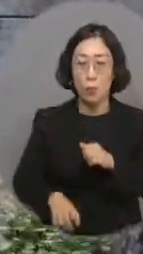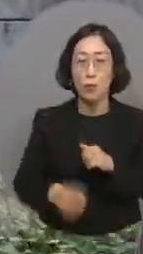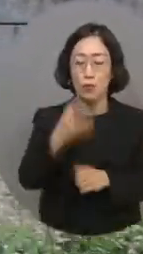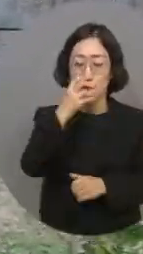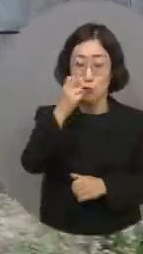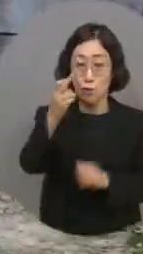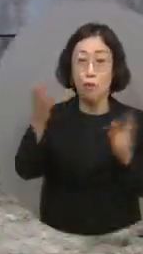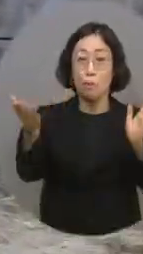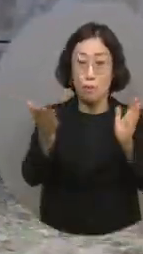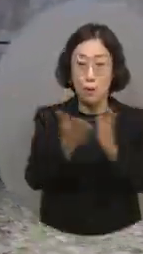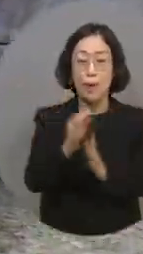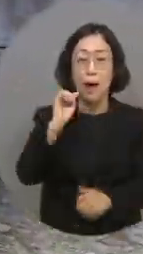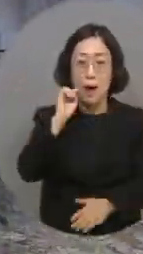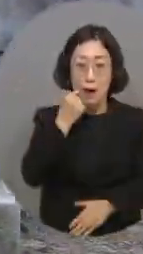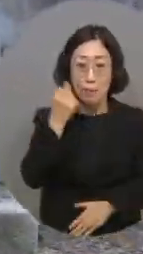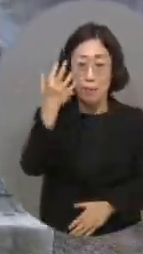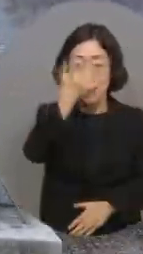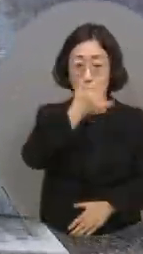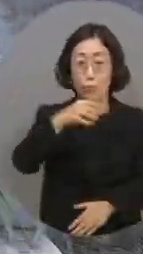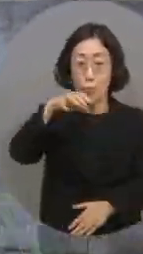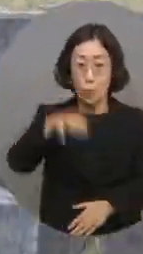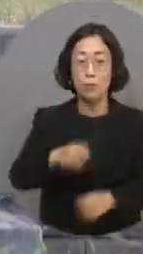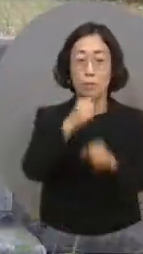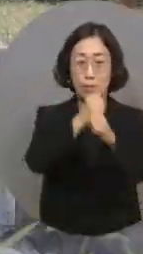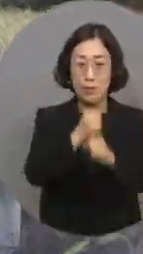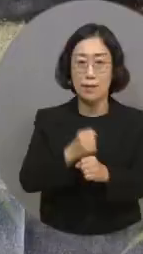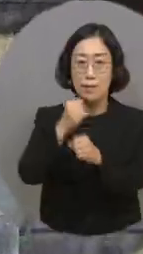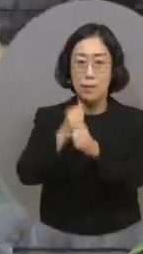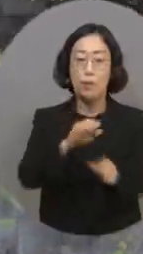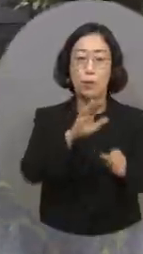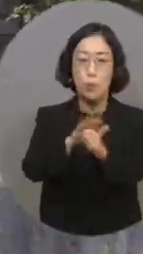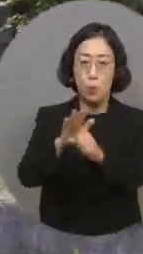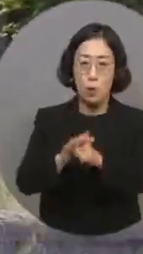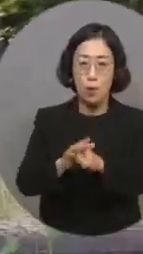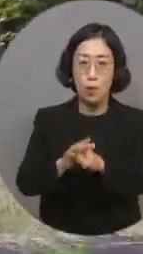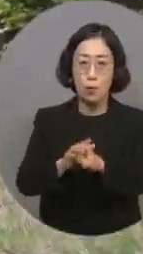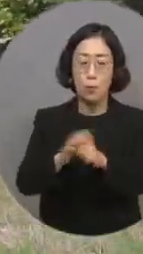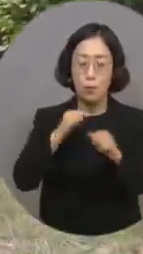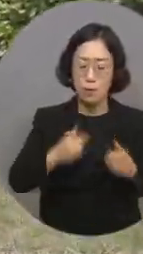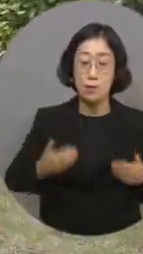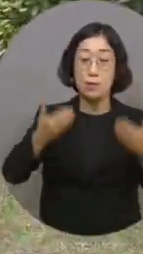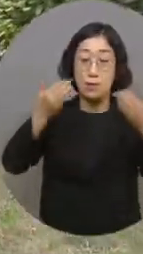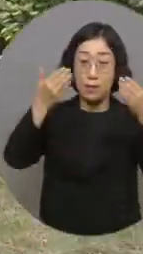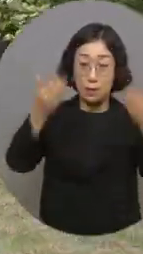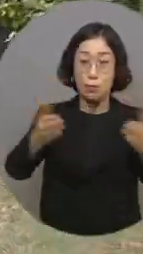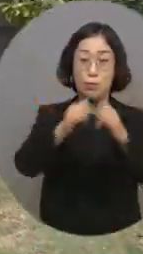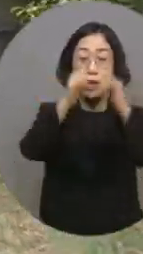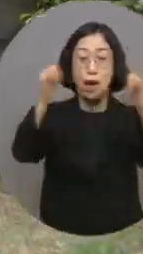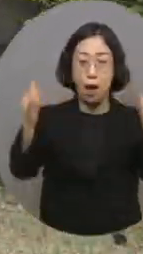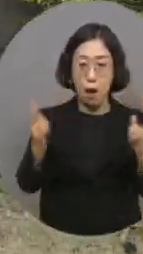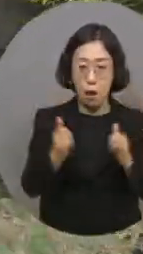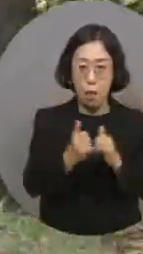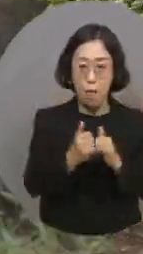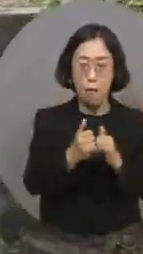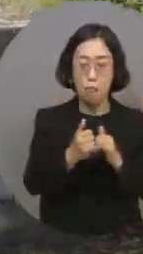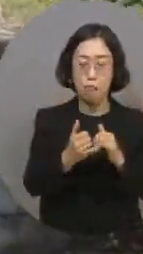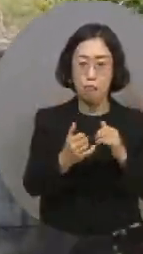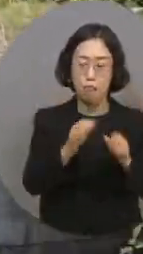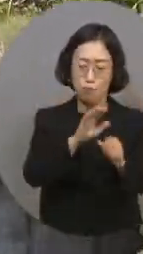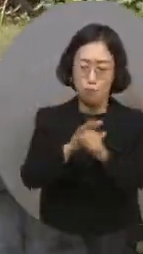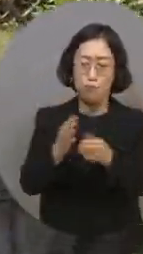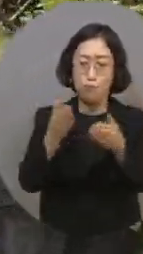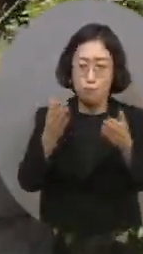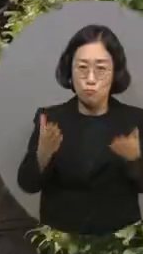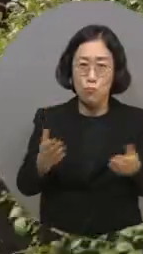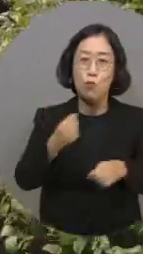걸맞게 아름다운 순천을 조성하는 데 일조하고 재능기부로 사회에 환원하고 있는 숨은